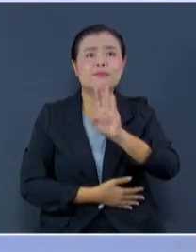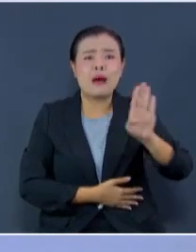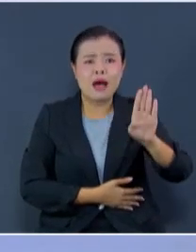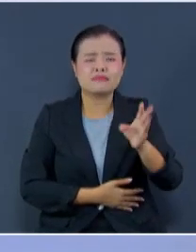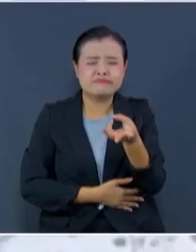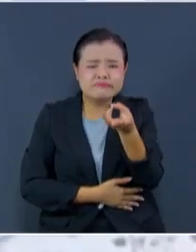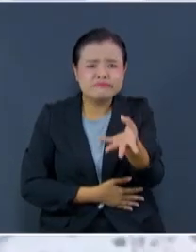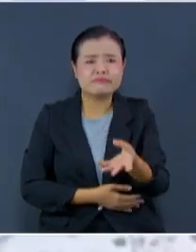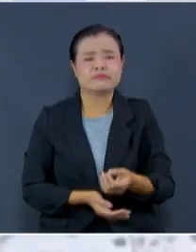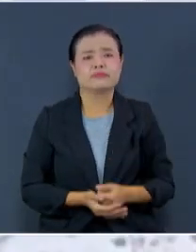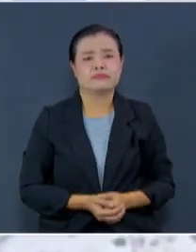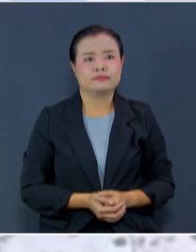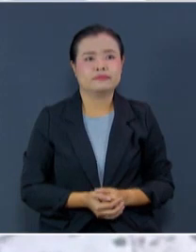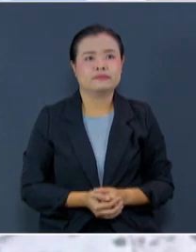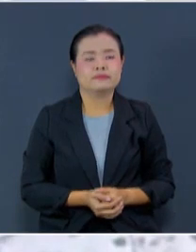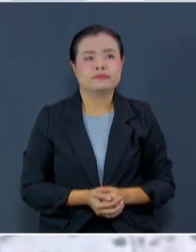ครับ